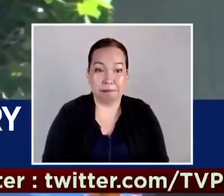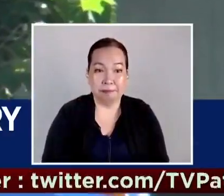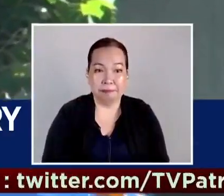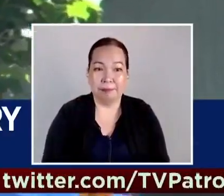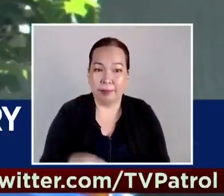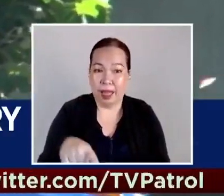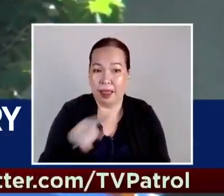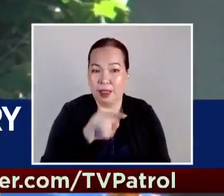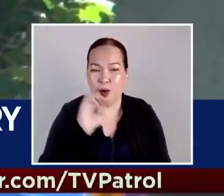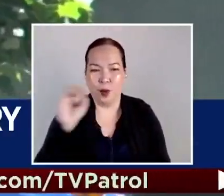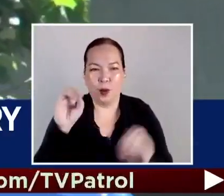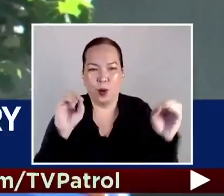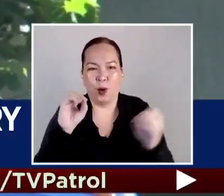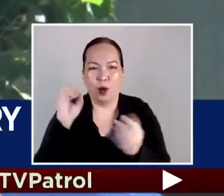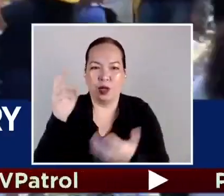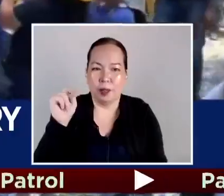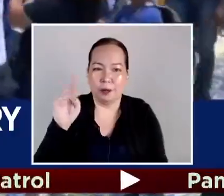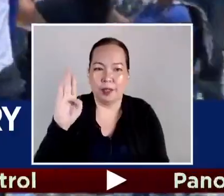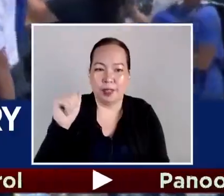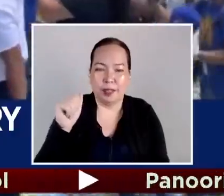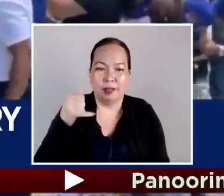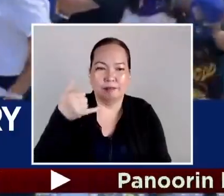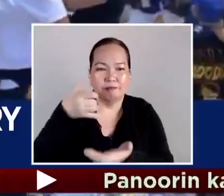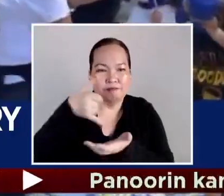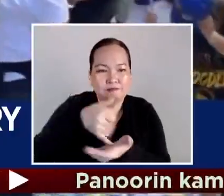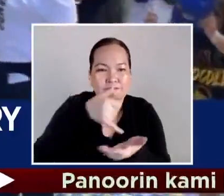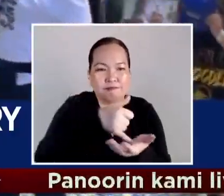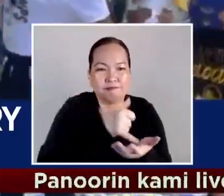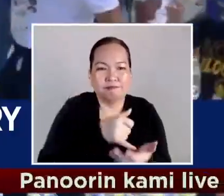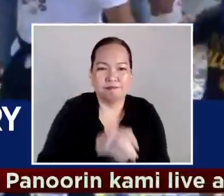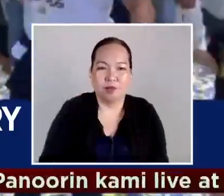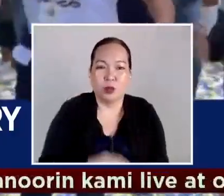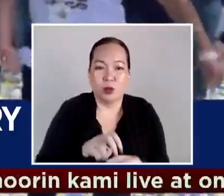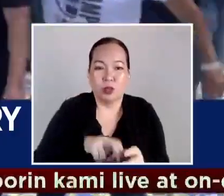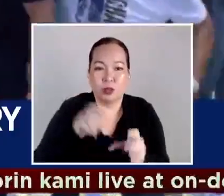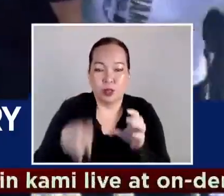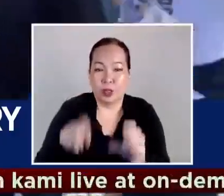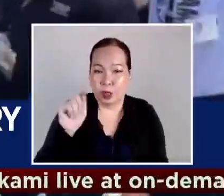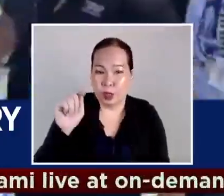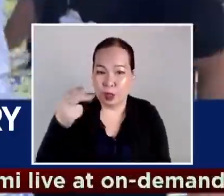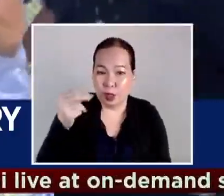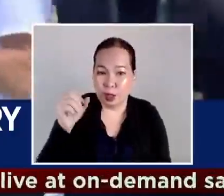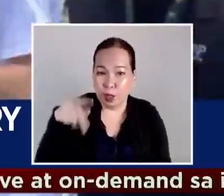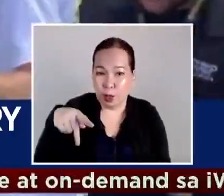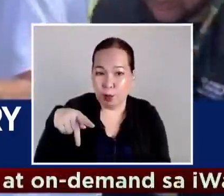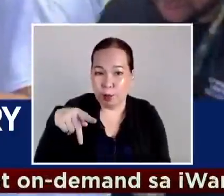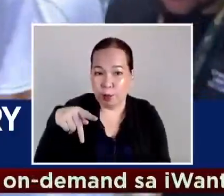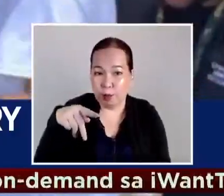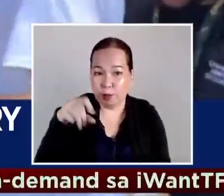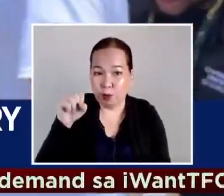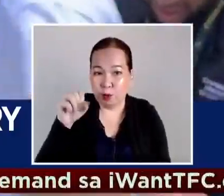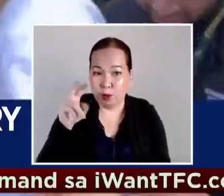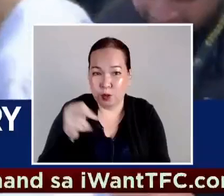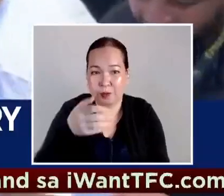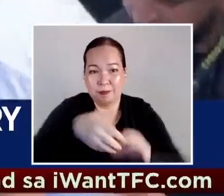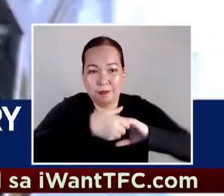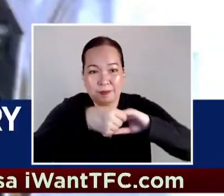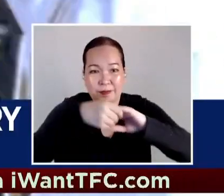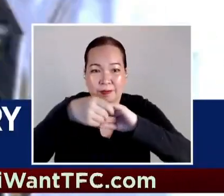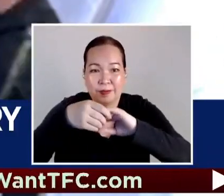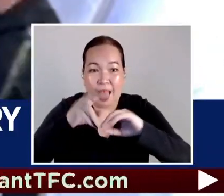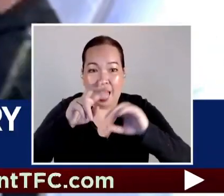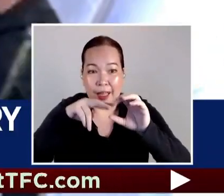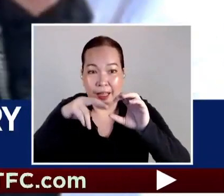bit-bit ng mga NBA Championship Trophy. Nang bumaba si Thompson para makamayan ang mga fans, nahulog pa niya ang isa sa